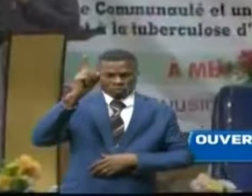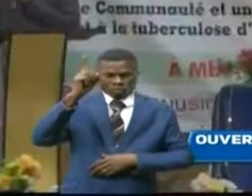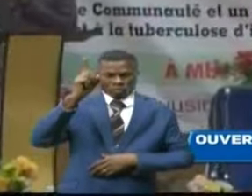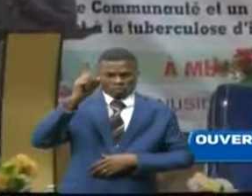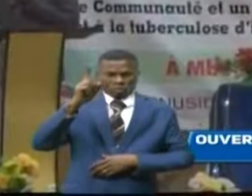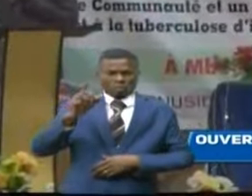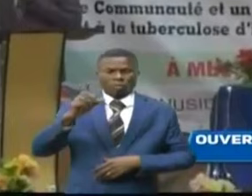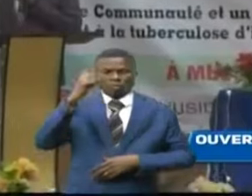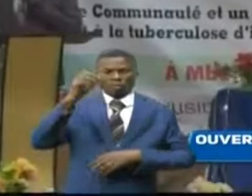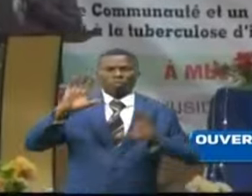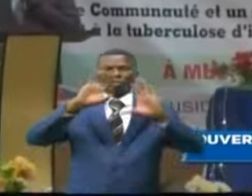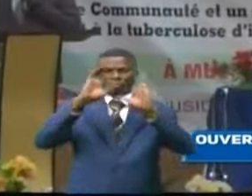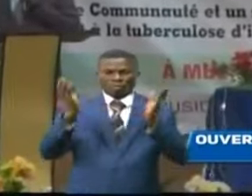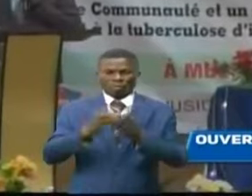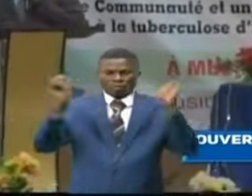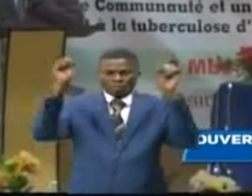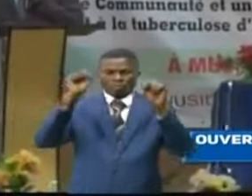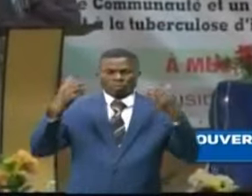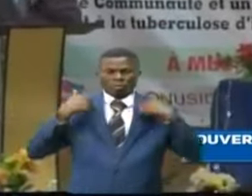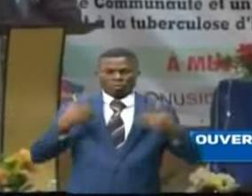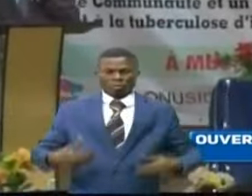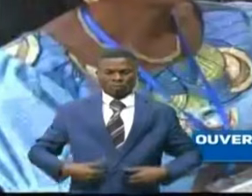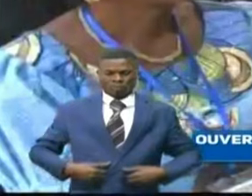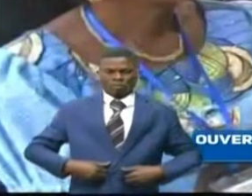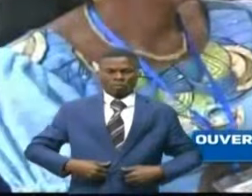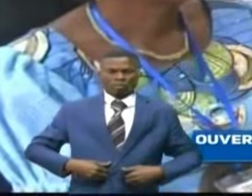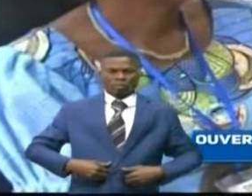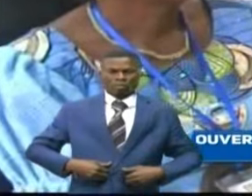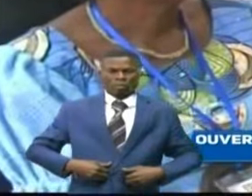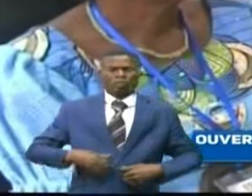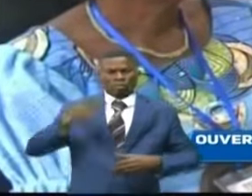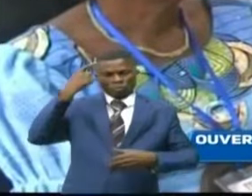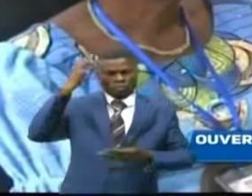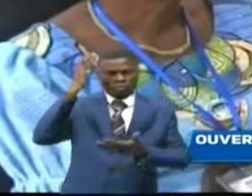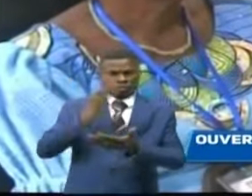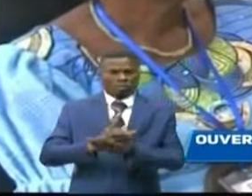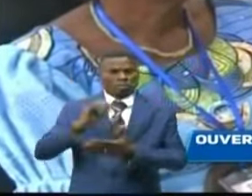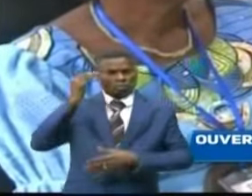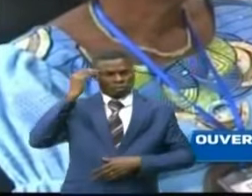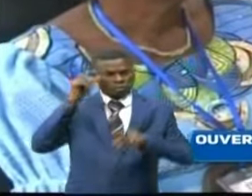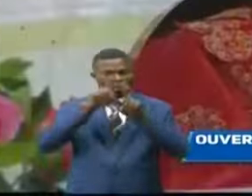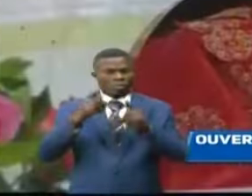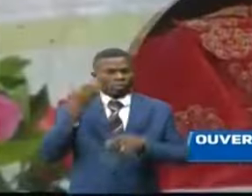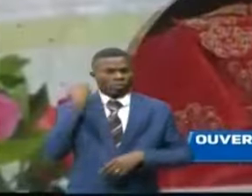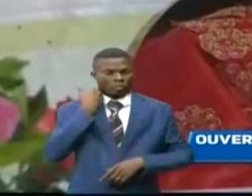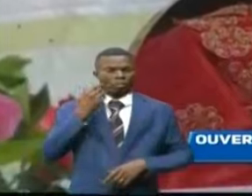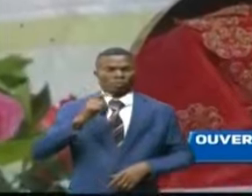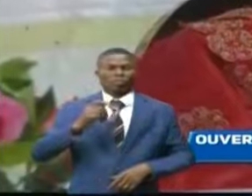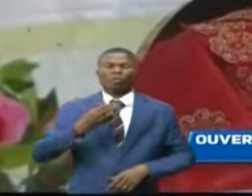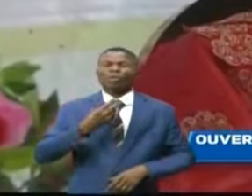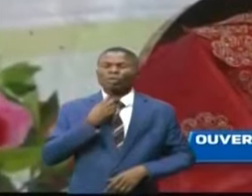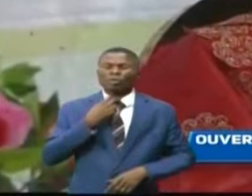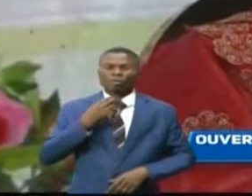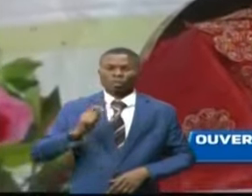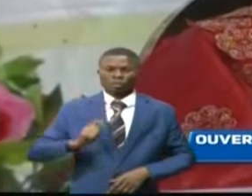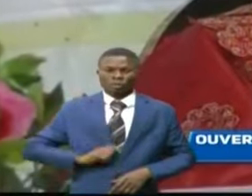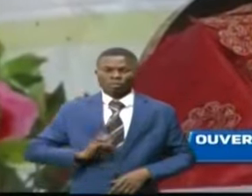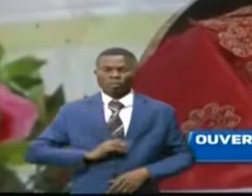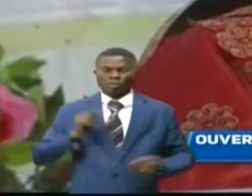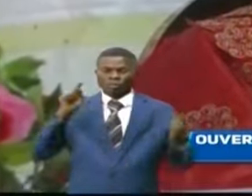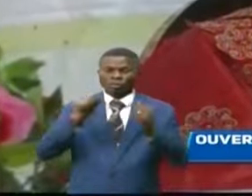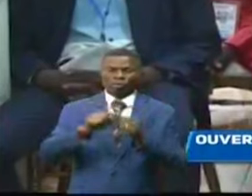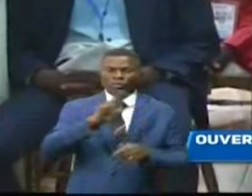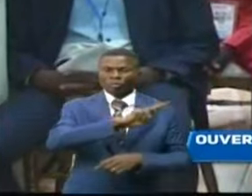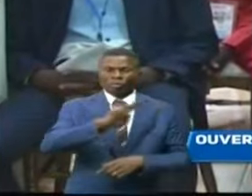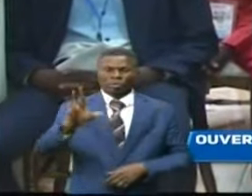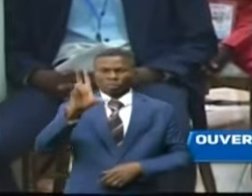Une communauté et système de santé résilient pour mettre fin au sida et à la tuberculose d'ici 2030 en République démocratique du